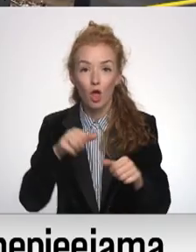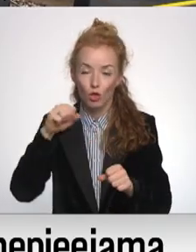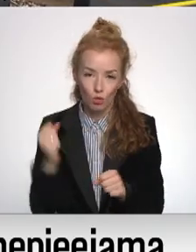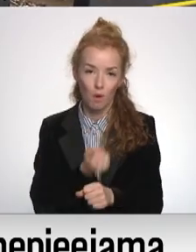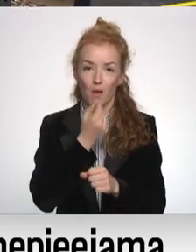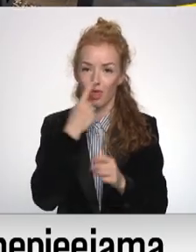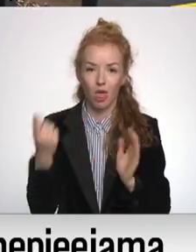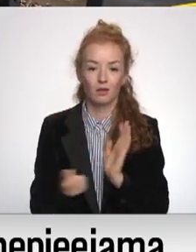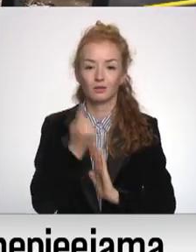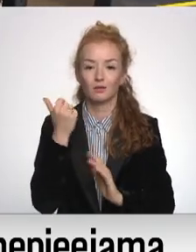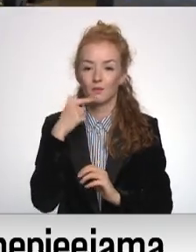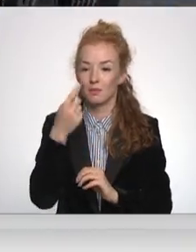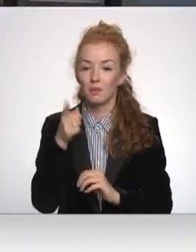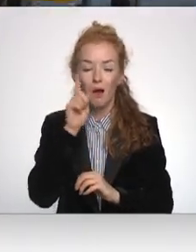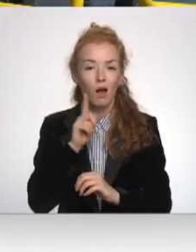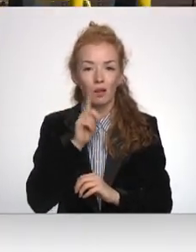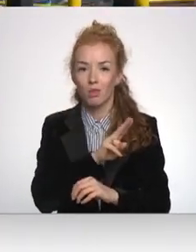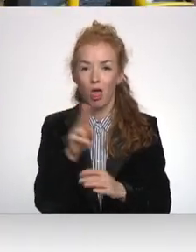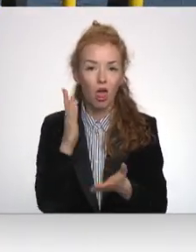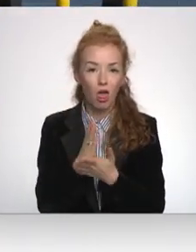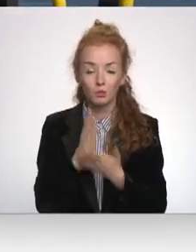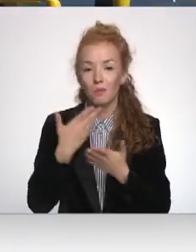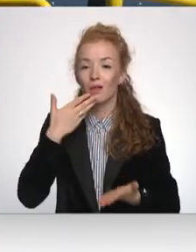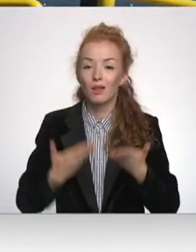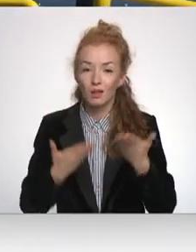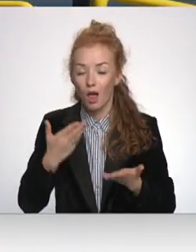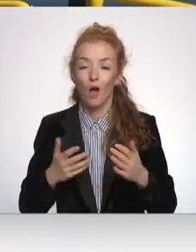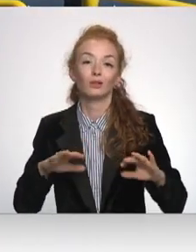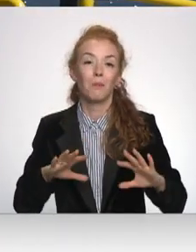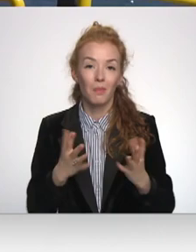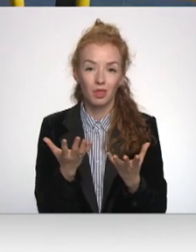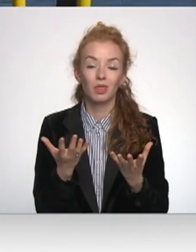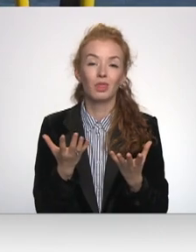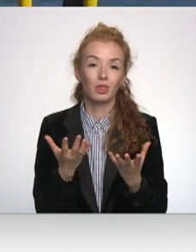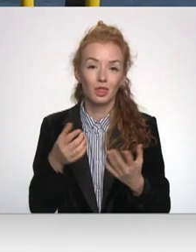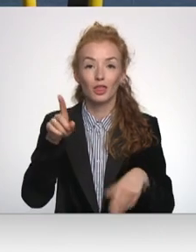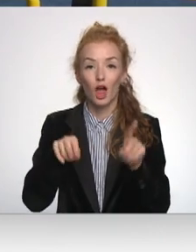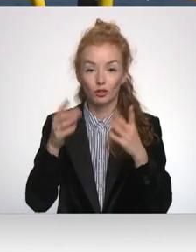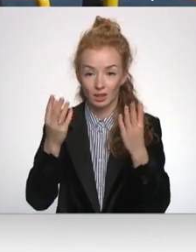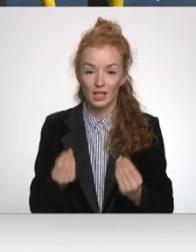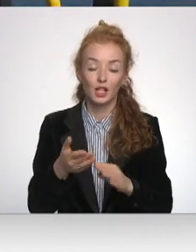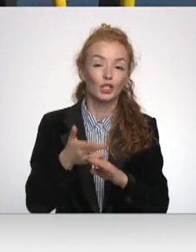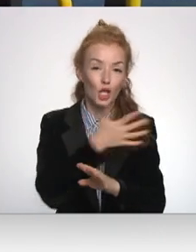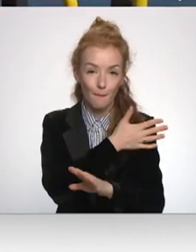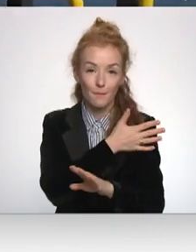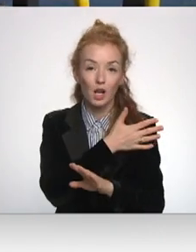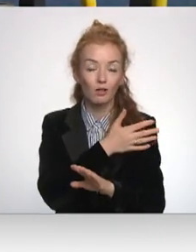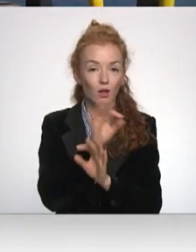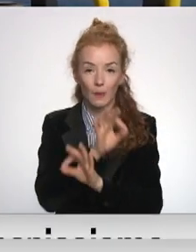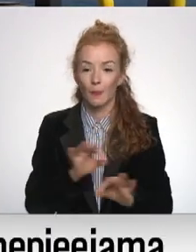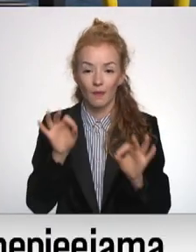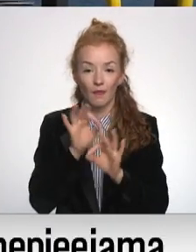nekā. Pagaidām neesmu mēģinājusi. Bet dažas dienas iepriekš vēl